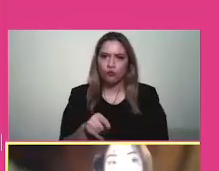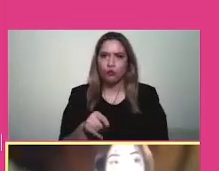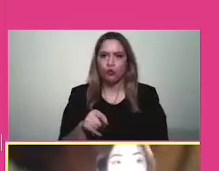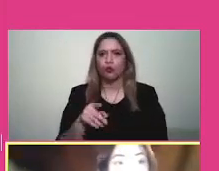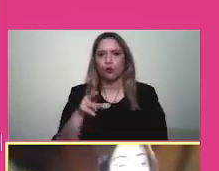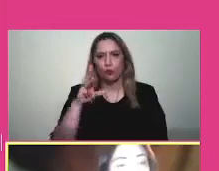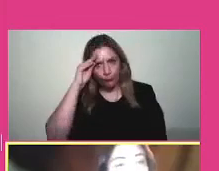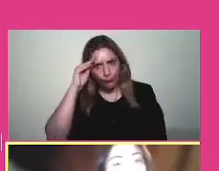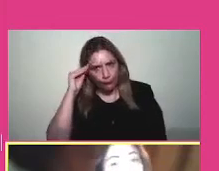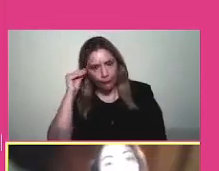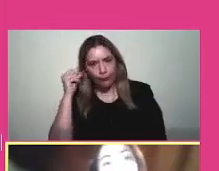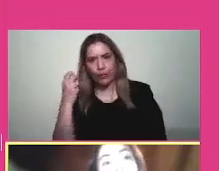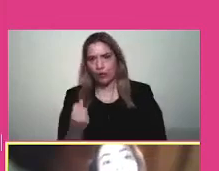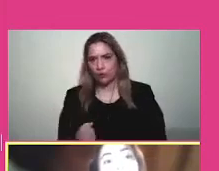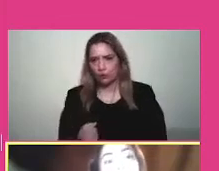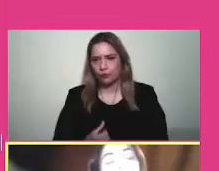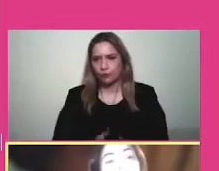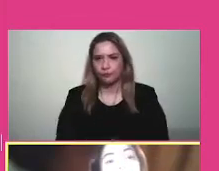από άνοια.